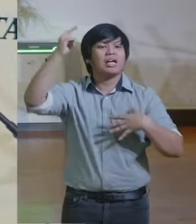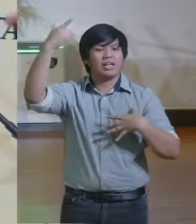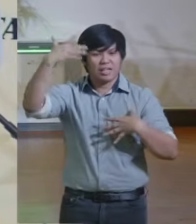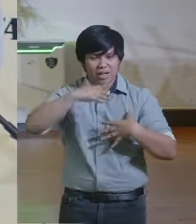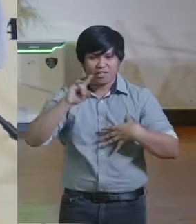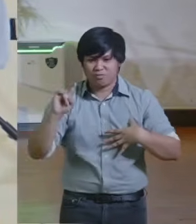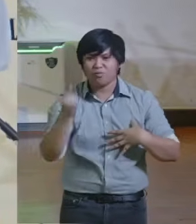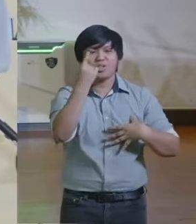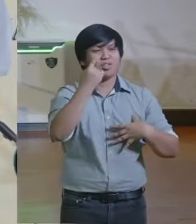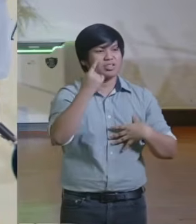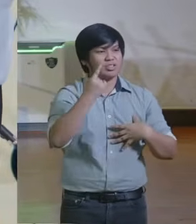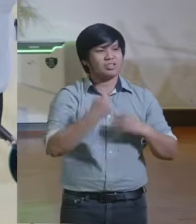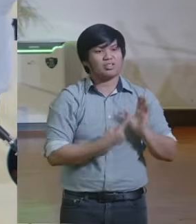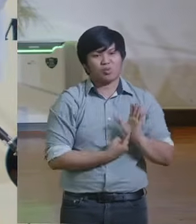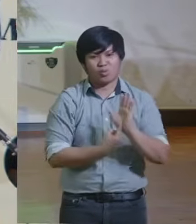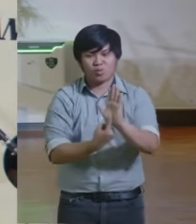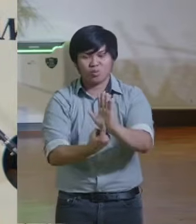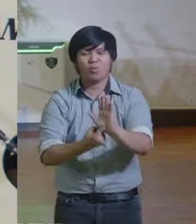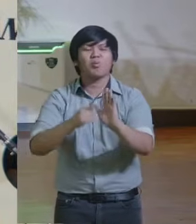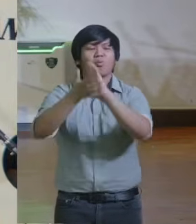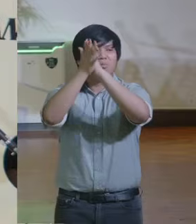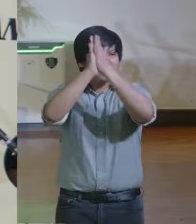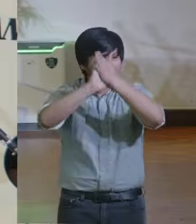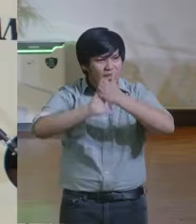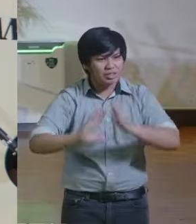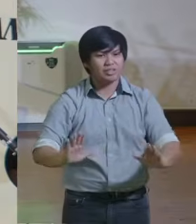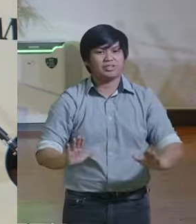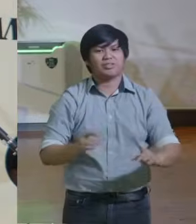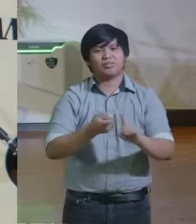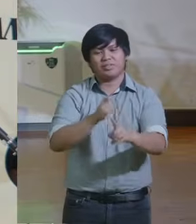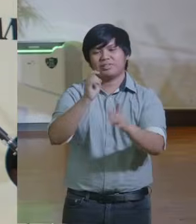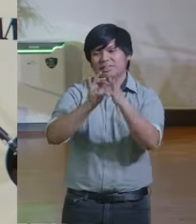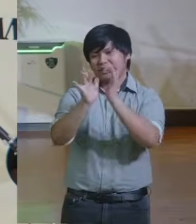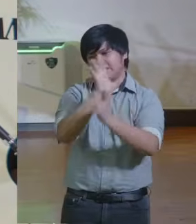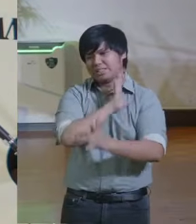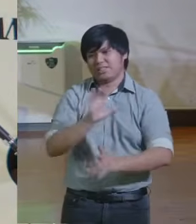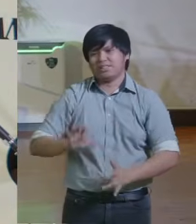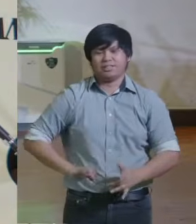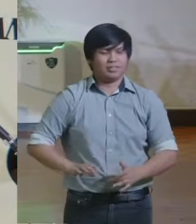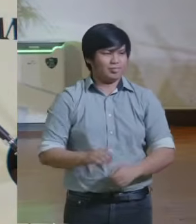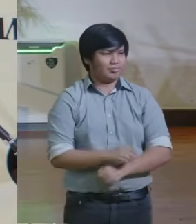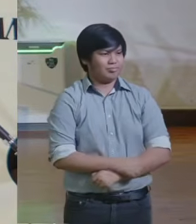God, our Father and the Lord Jesus Christ.